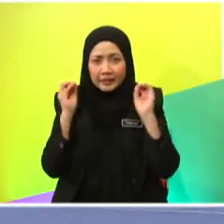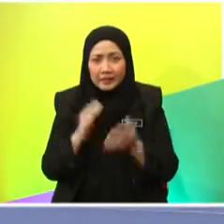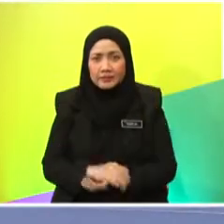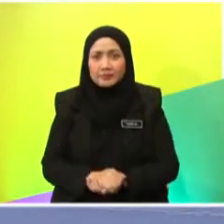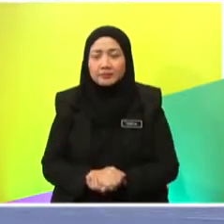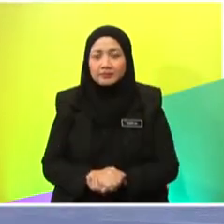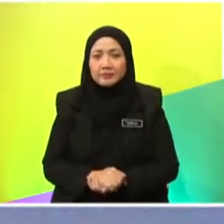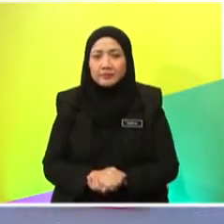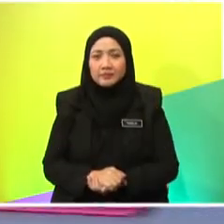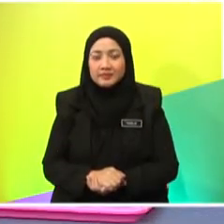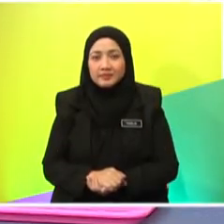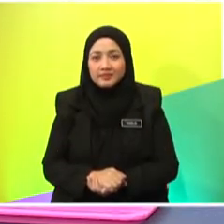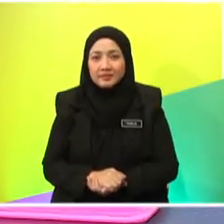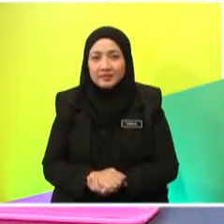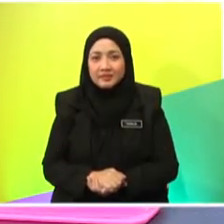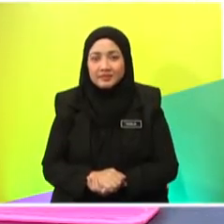hai hai